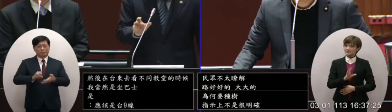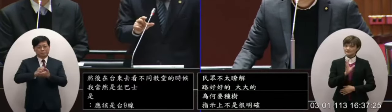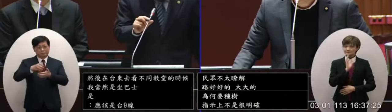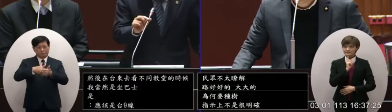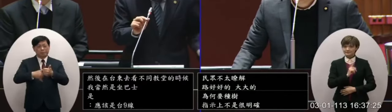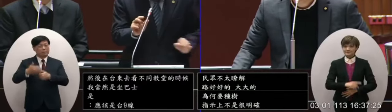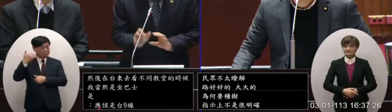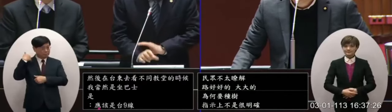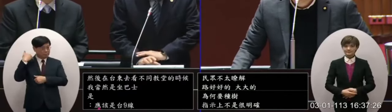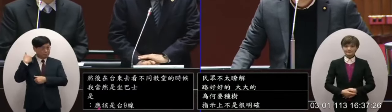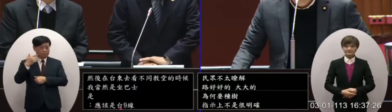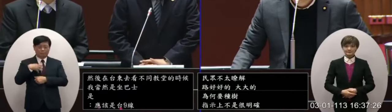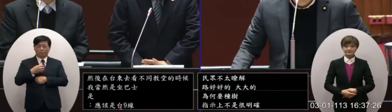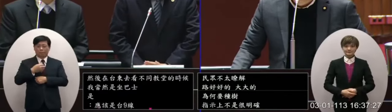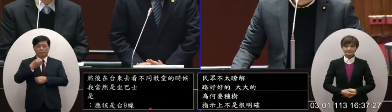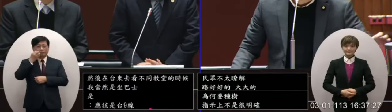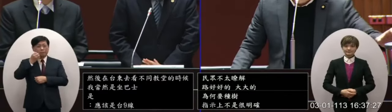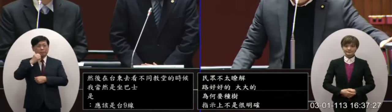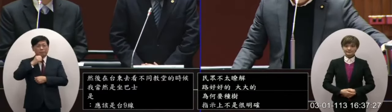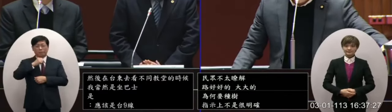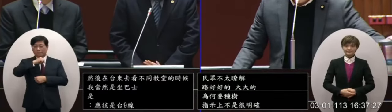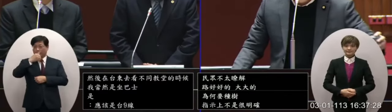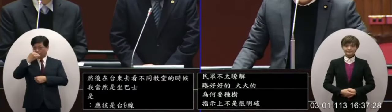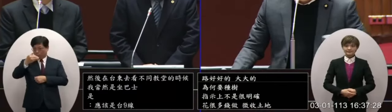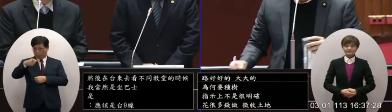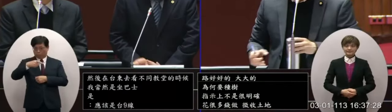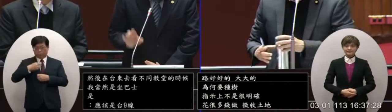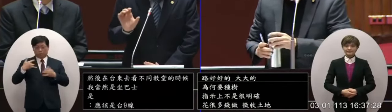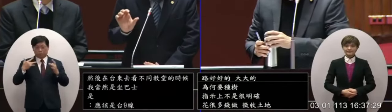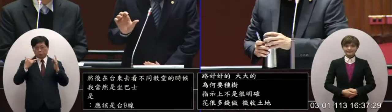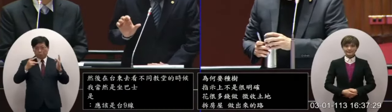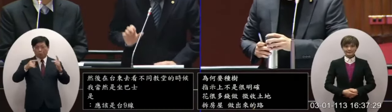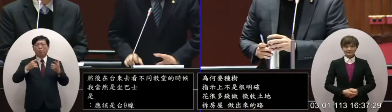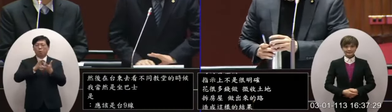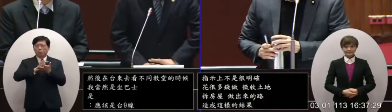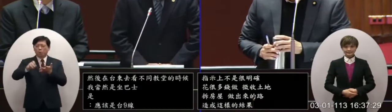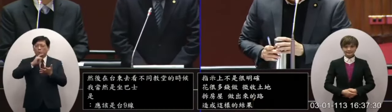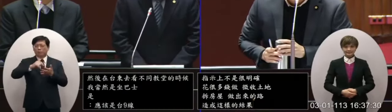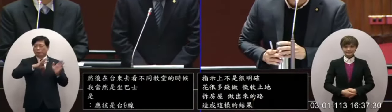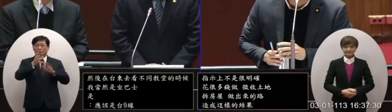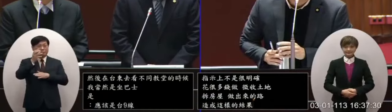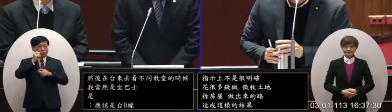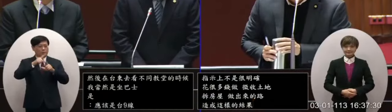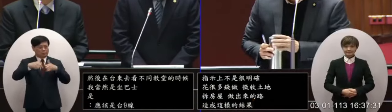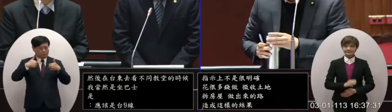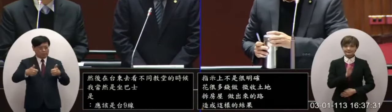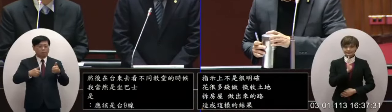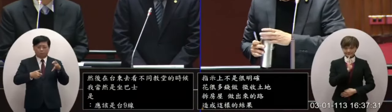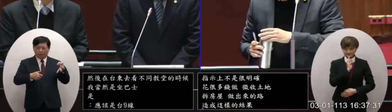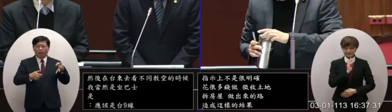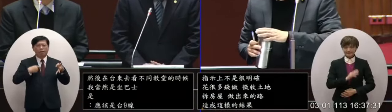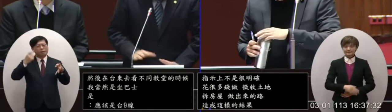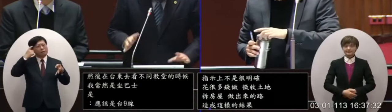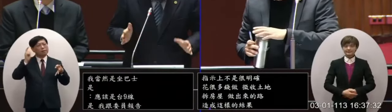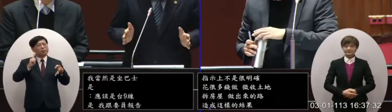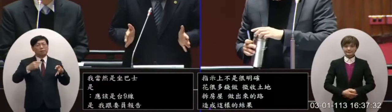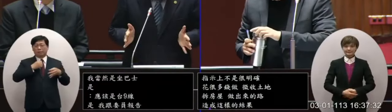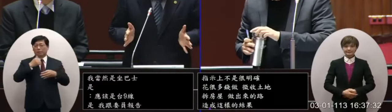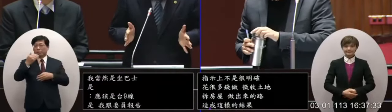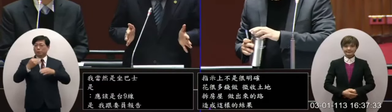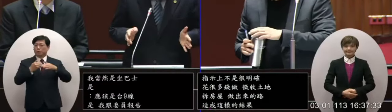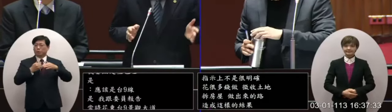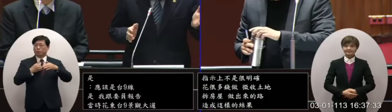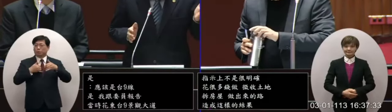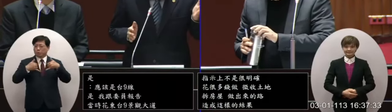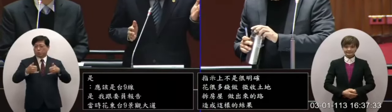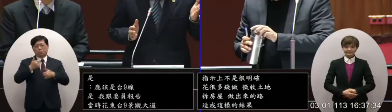报告，当时的花东景，台九花东景观大道就是用景观大道啦。 是。 那当时的想法就是说，台九线这么